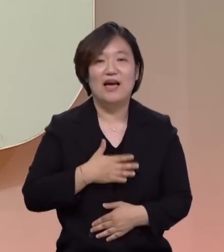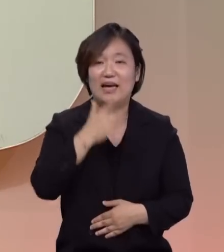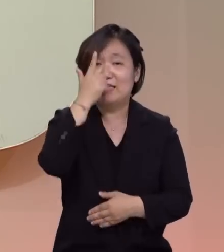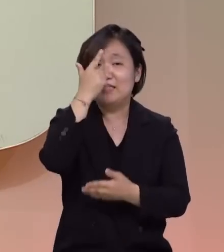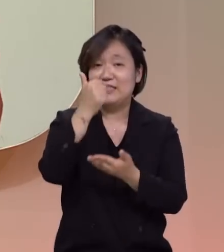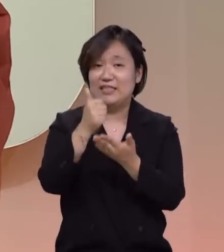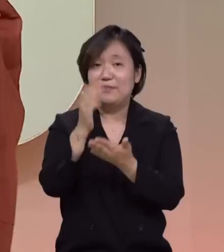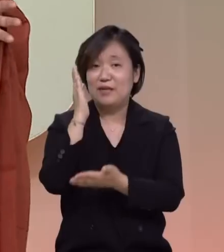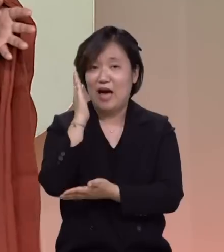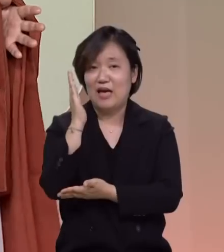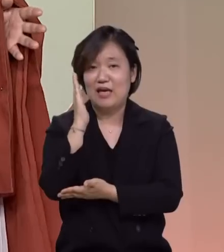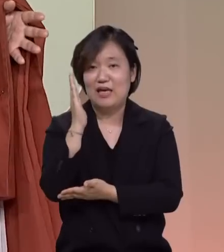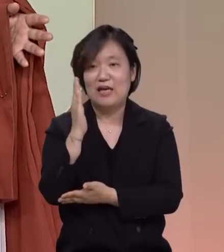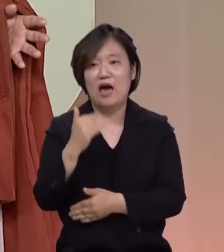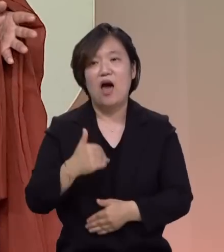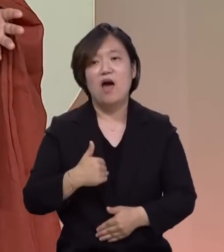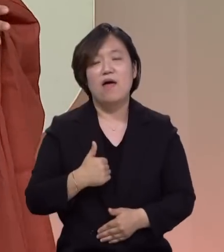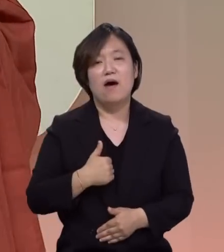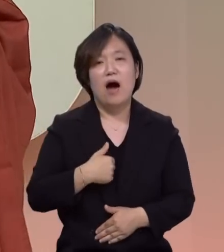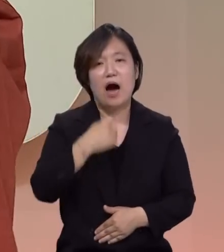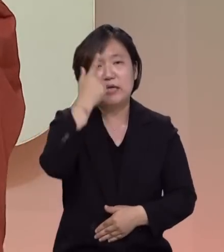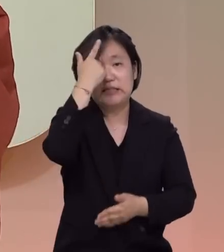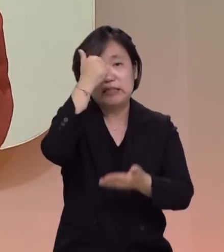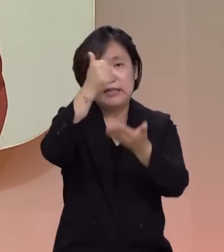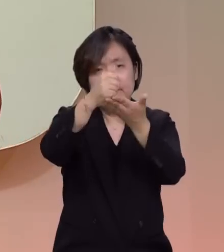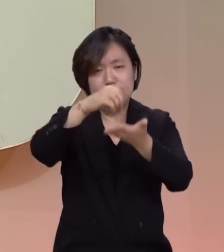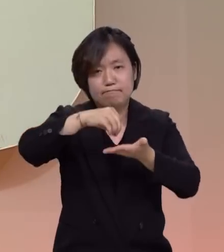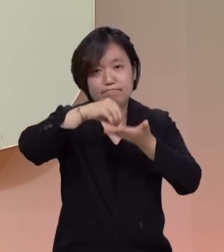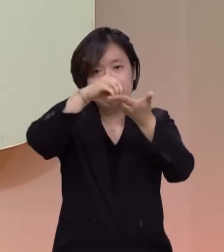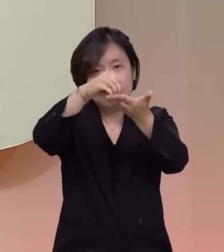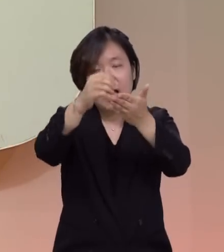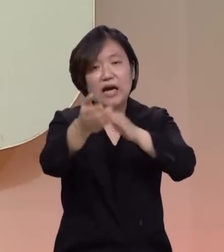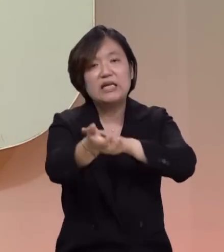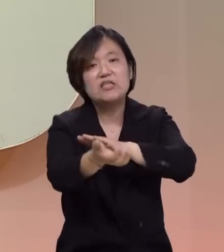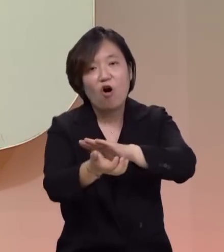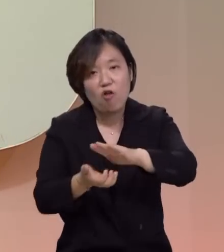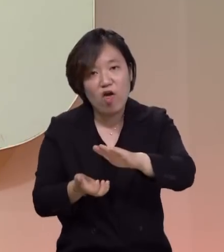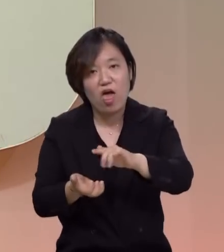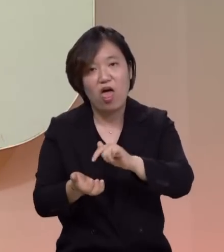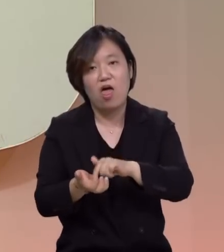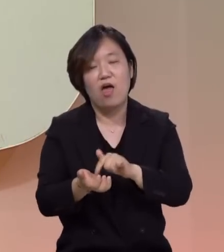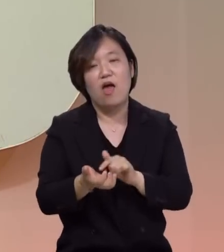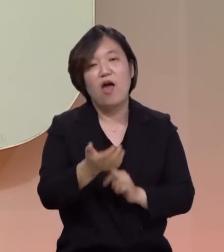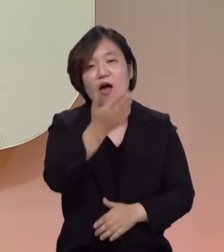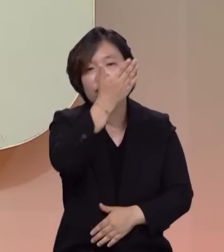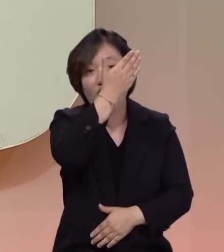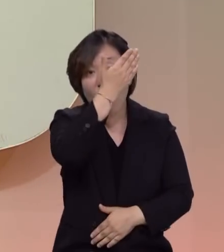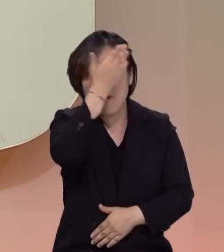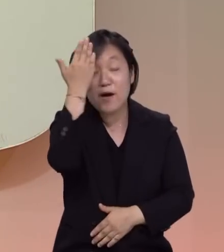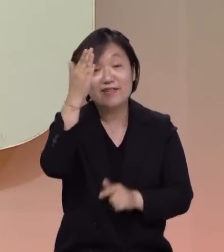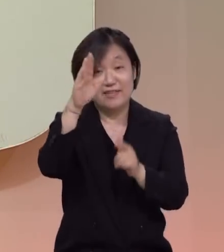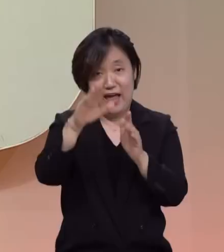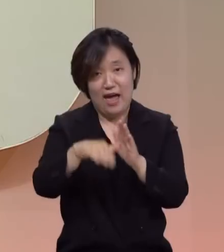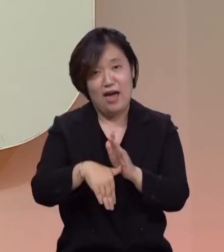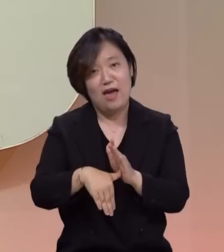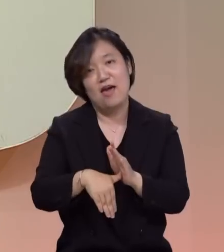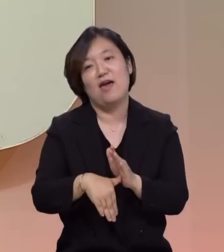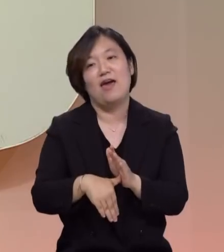스님께서 머리 깎고 출가하기 전에 젊었을 때 어렸을 때